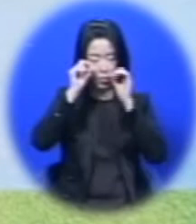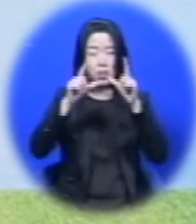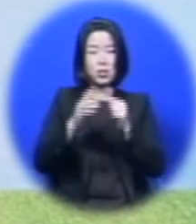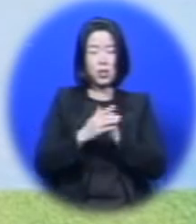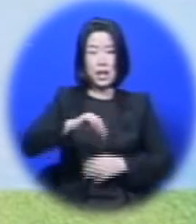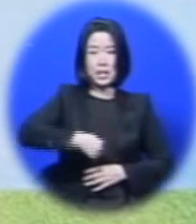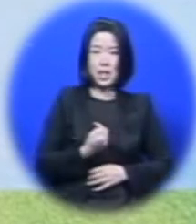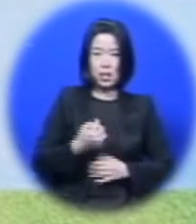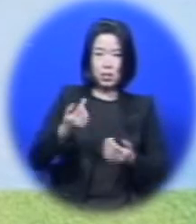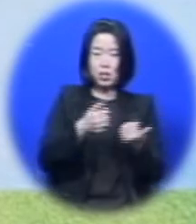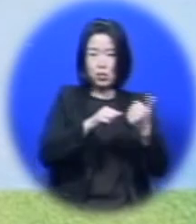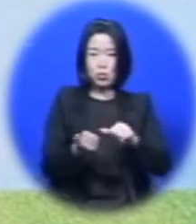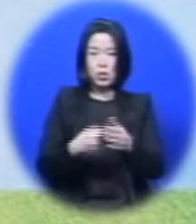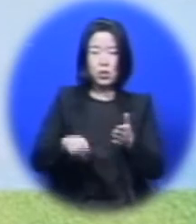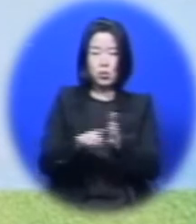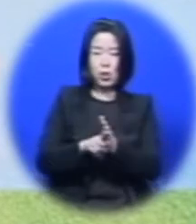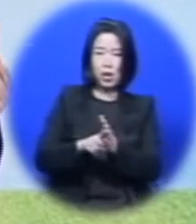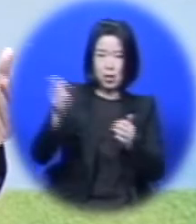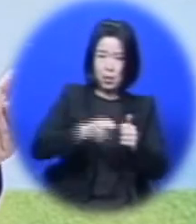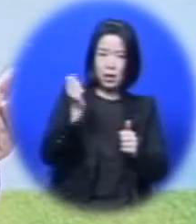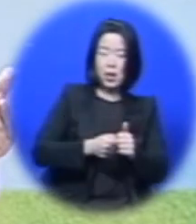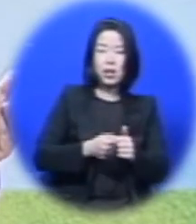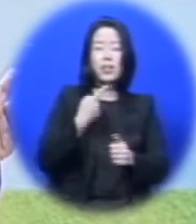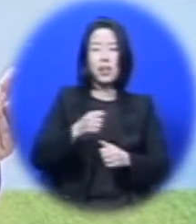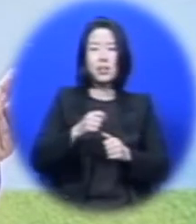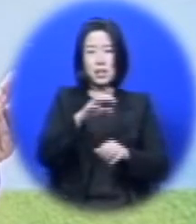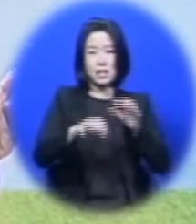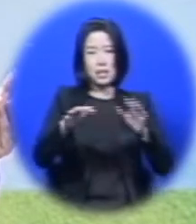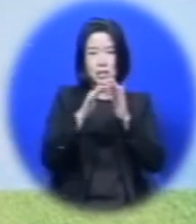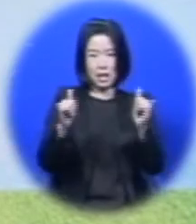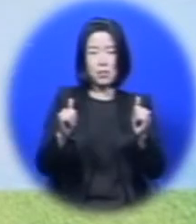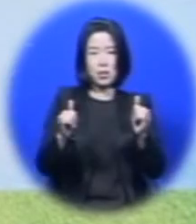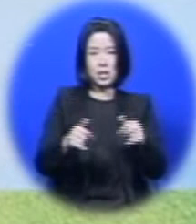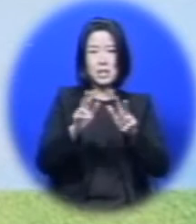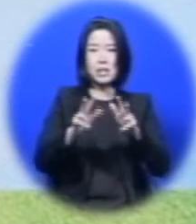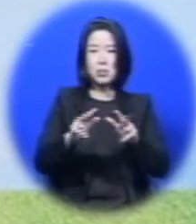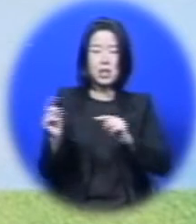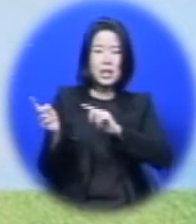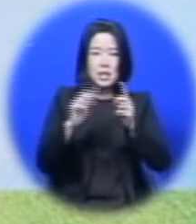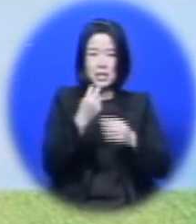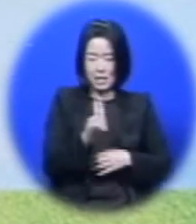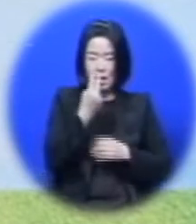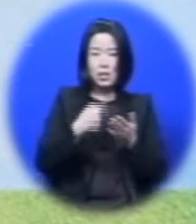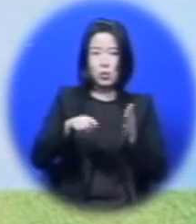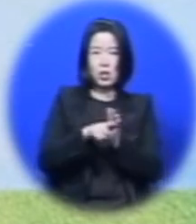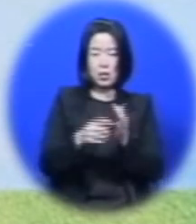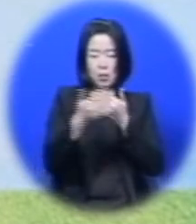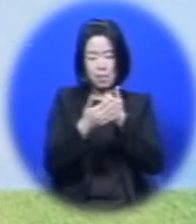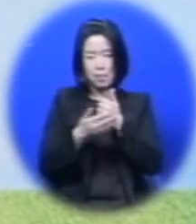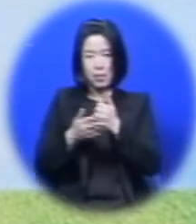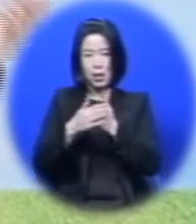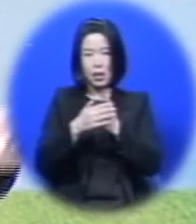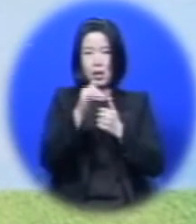마을 사람들이 이제는 자기를 살리려고 자기를 간호하고 있는 것을 봅니다. 그 마을